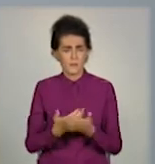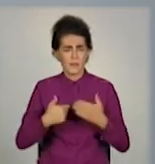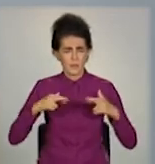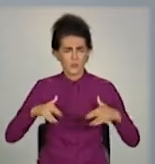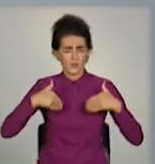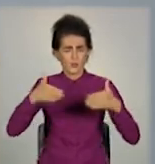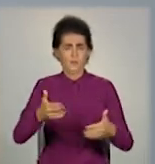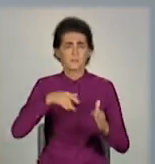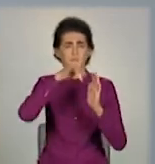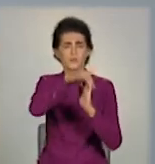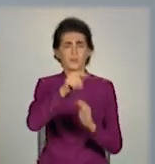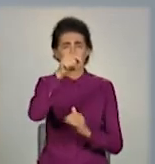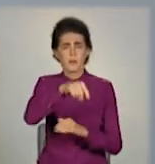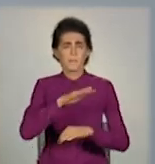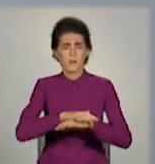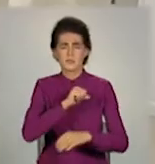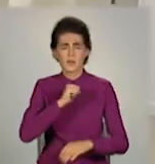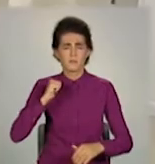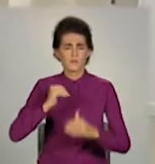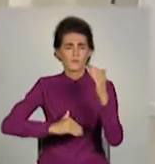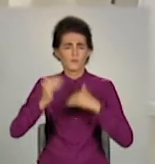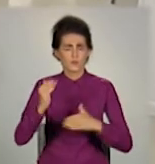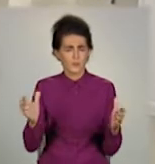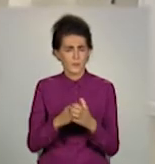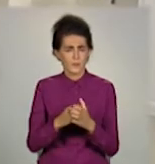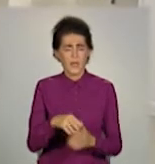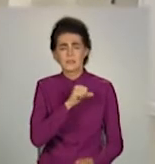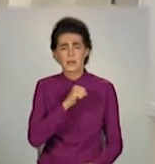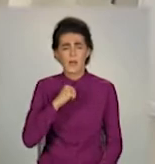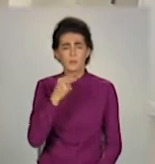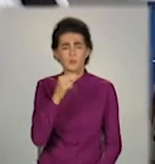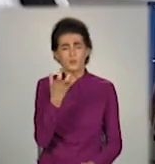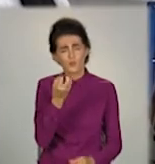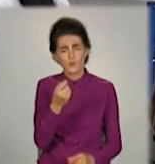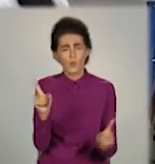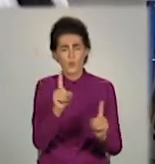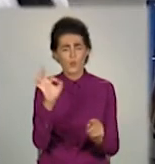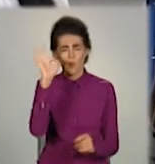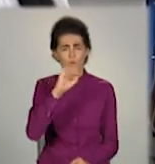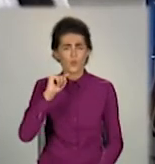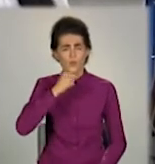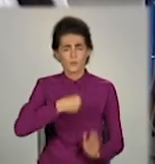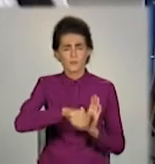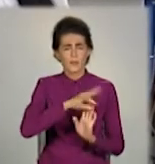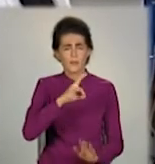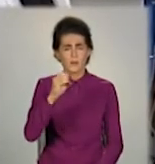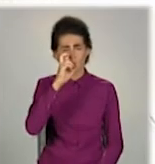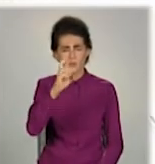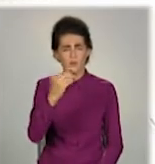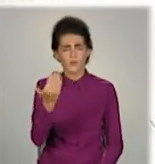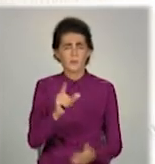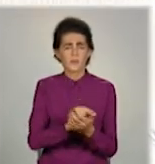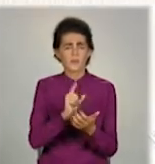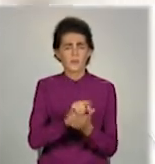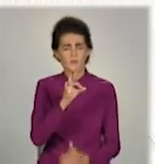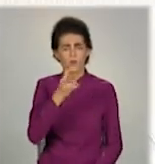все-таки в банки. Найвищої категорії. Ще один варіант накопичення – відкрити рахунок у недержавному пенсійному фонді.